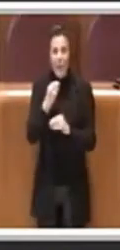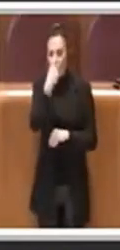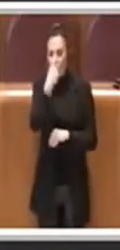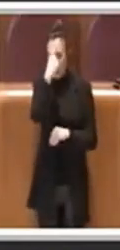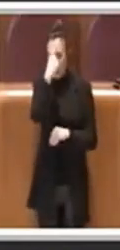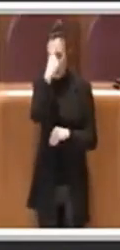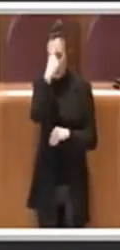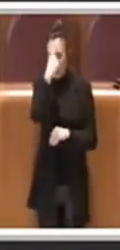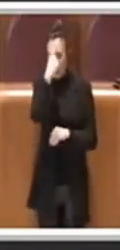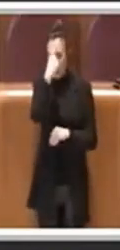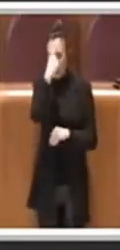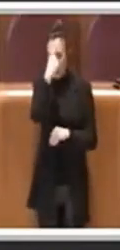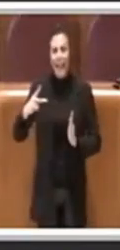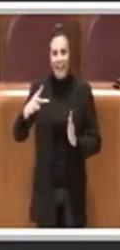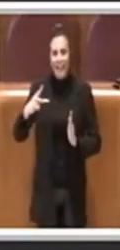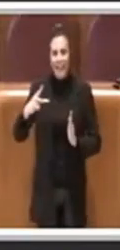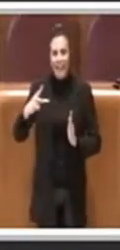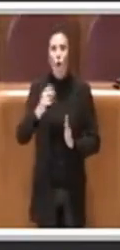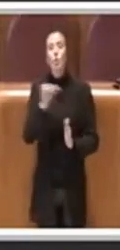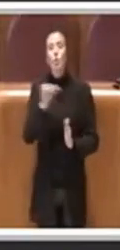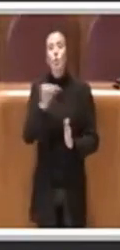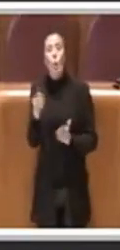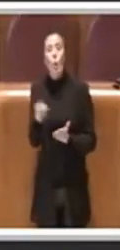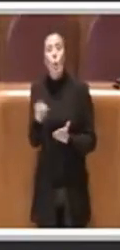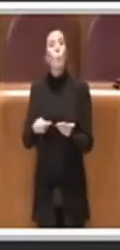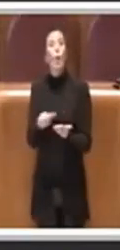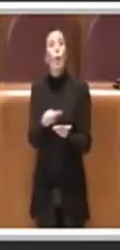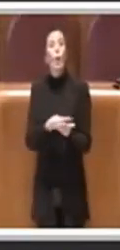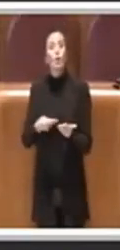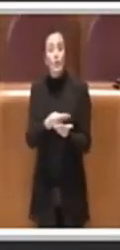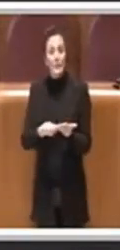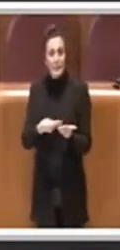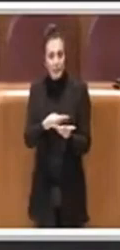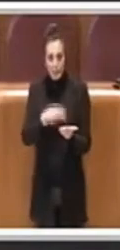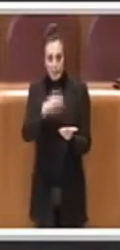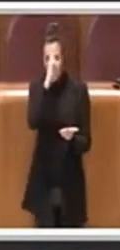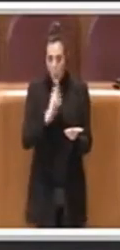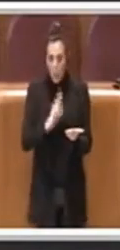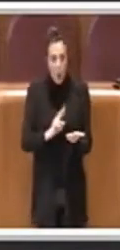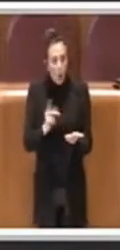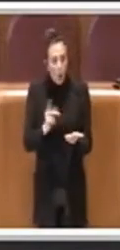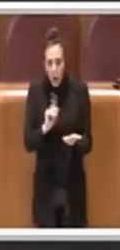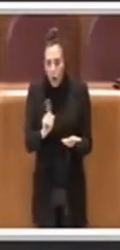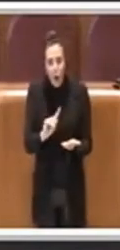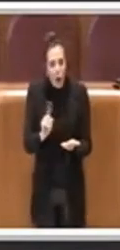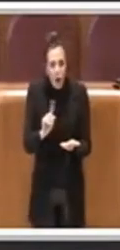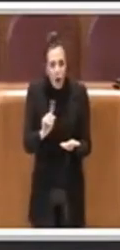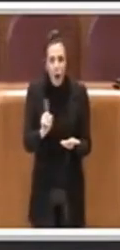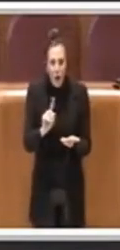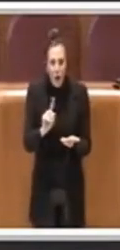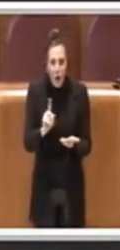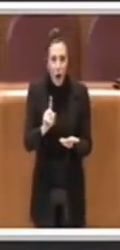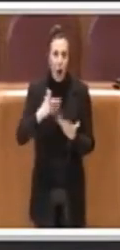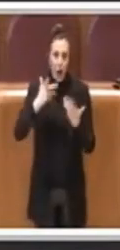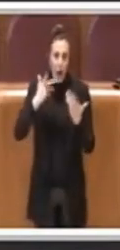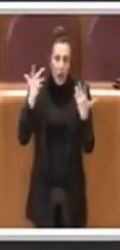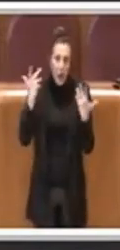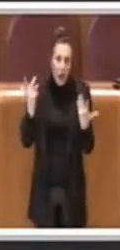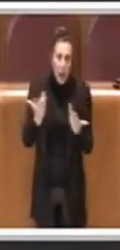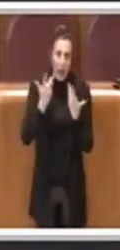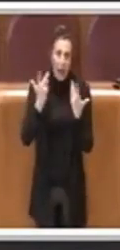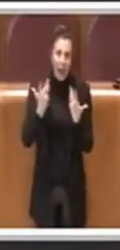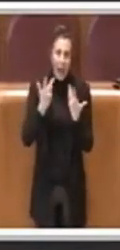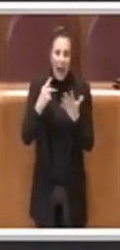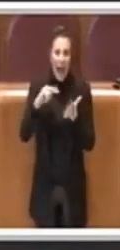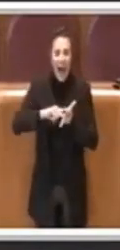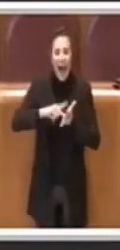non parliamo semplicemente del del progettista finale è bene che queste cose vengono quantomeno nella loro nella loro